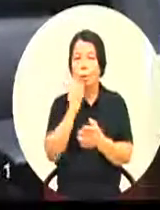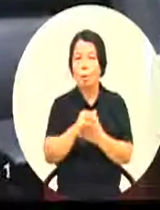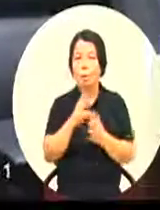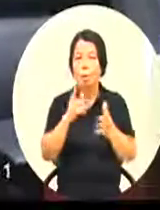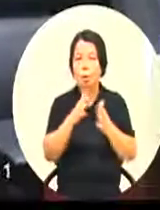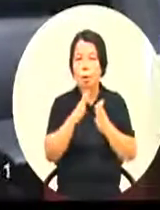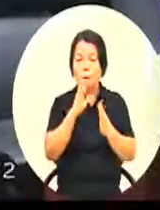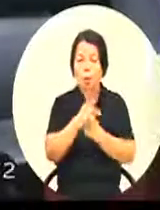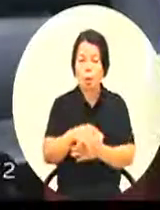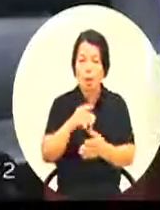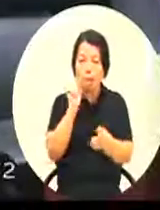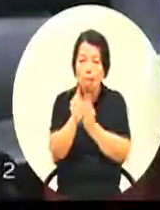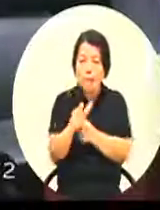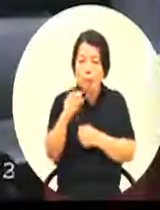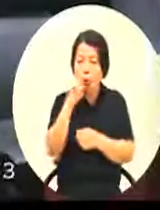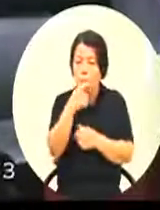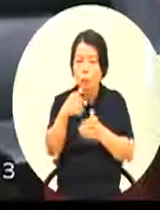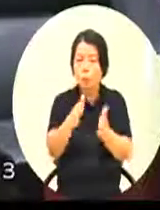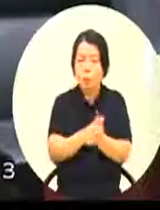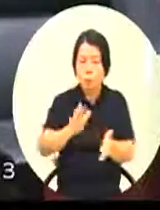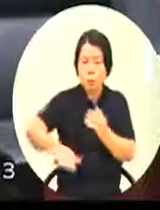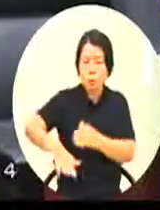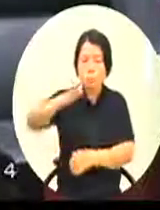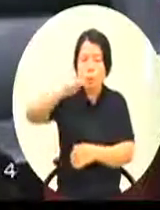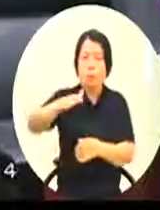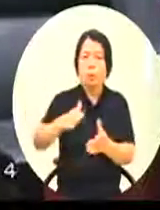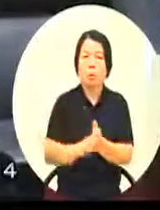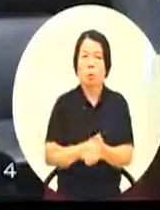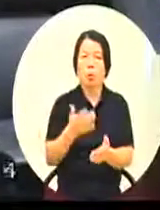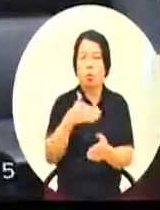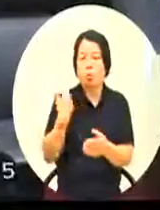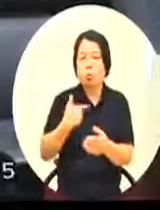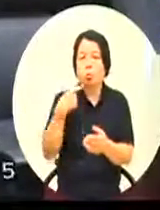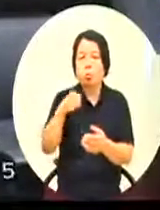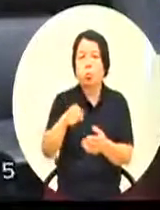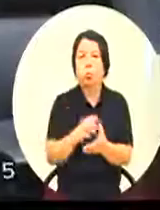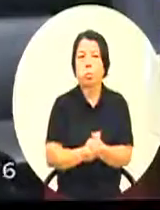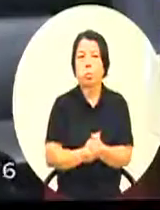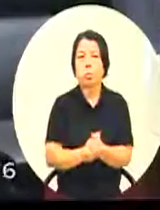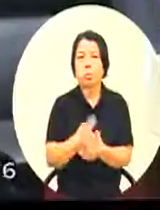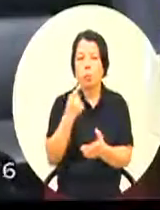可是因为我们从小没有去认识那个